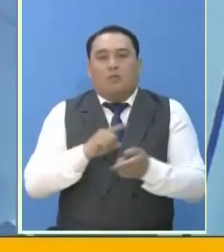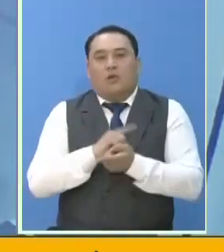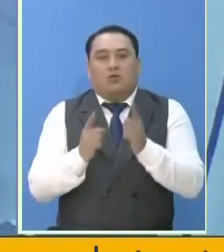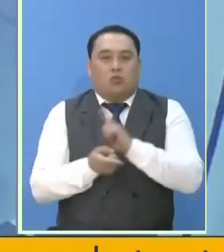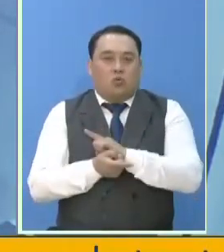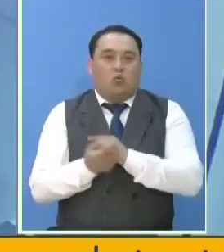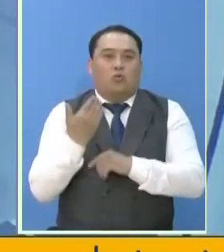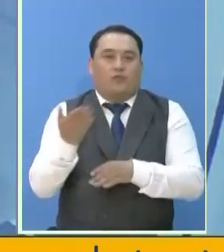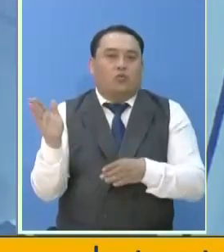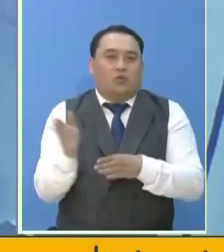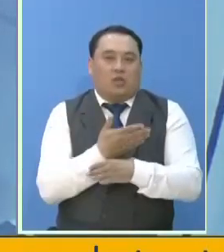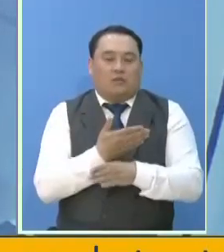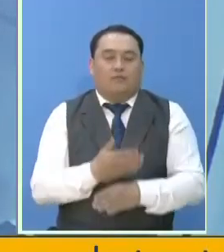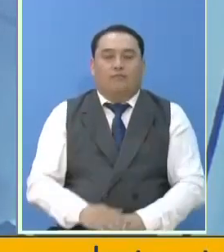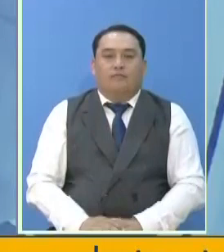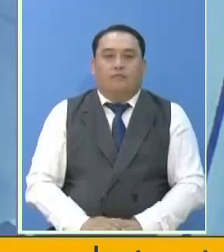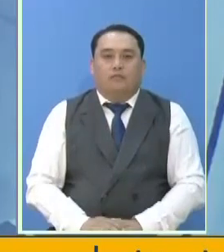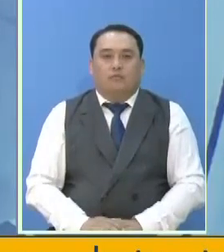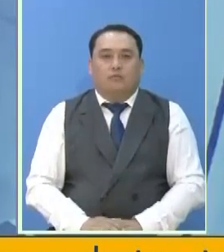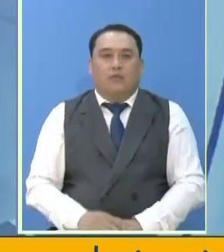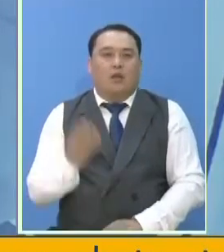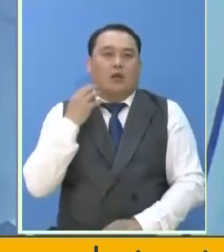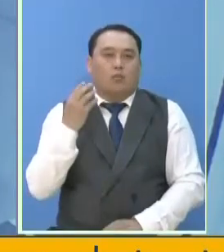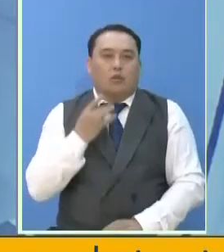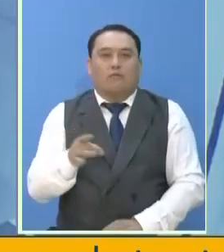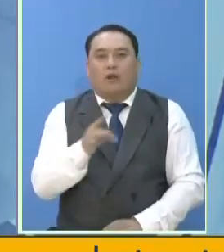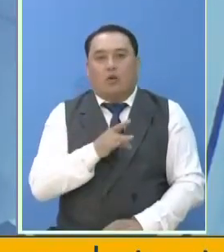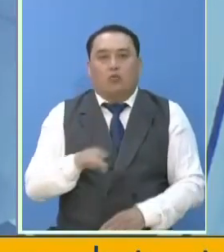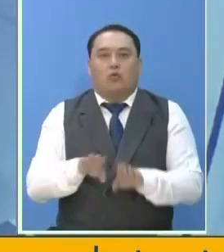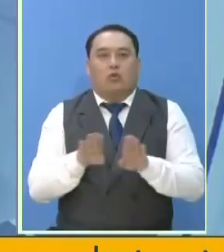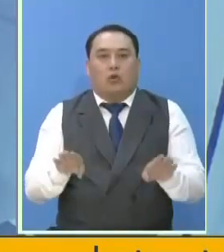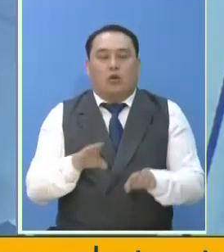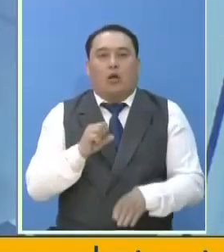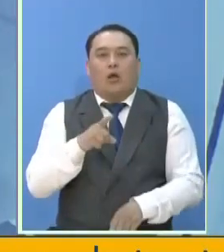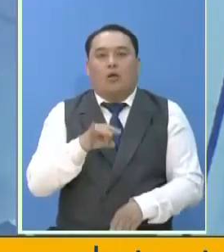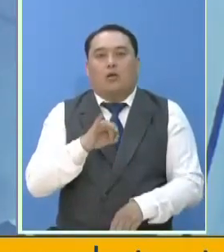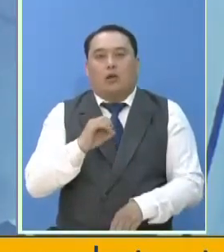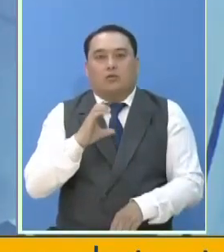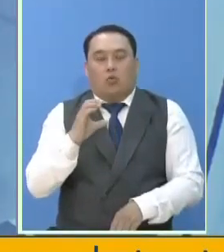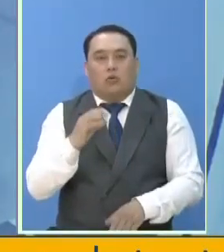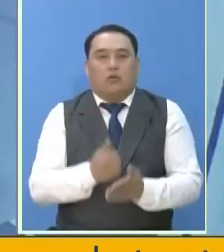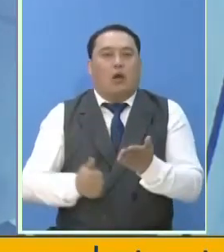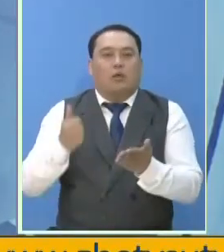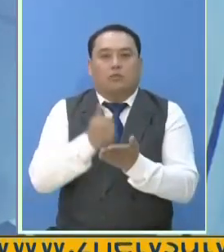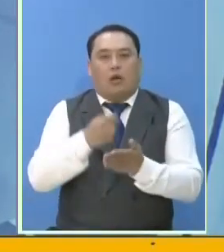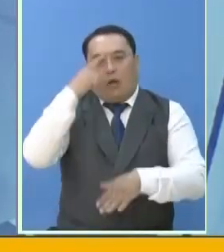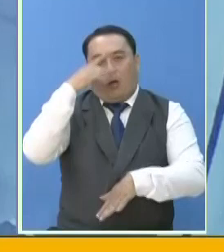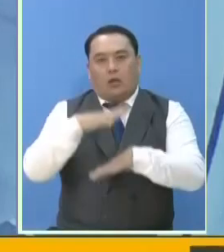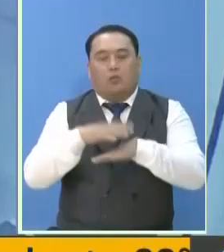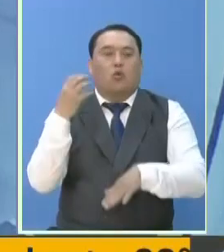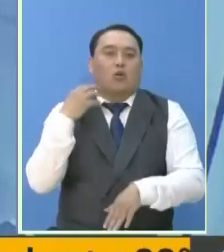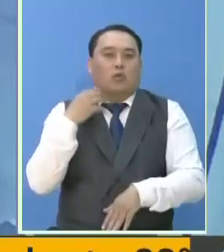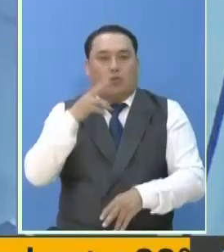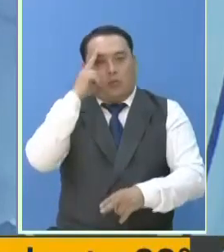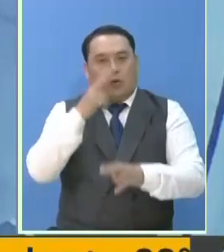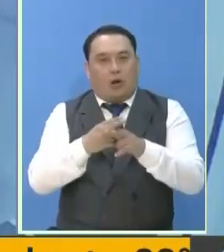его устранить. Как было в случае с акимом Кирбулакского района, Галиаскар Толиниевичем Сарбаевым, когда он назначился акимом Кирбулакского района, у него